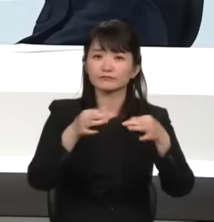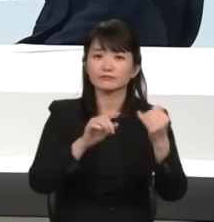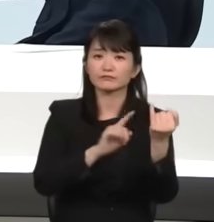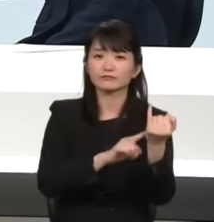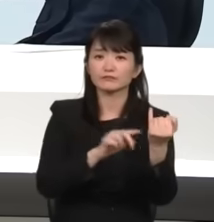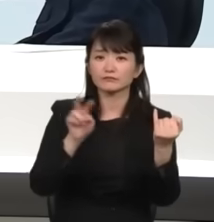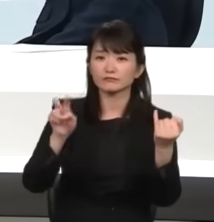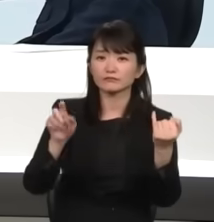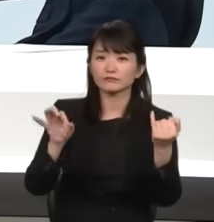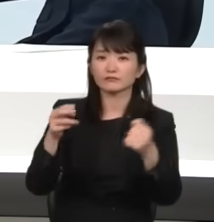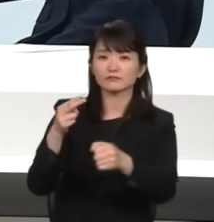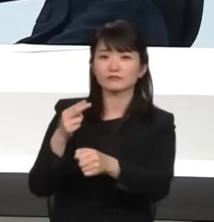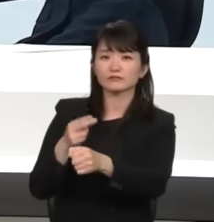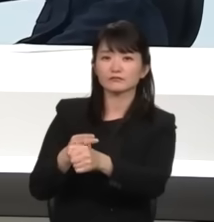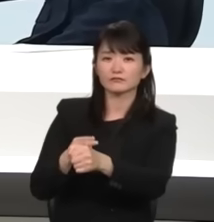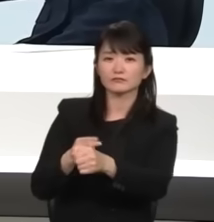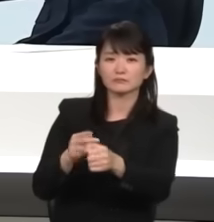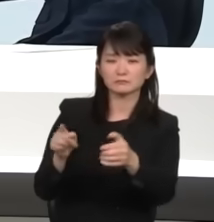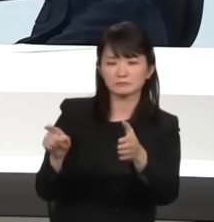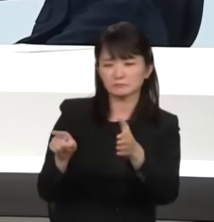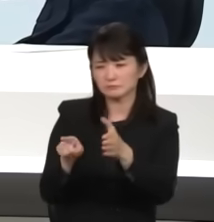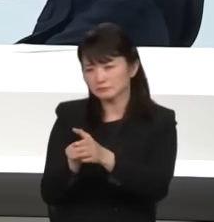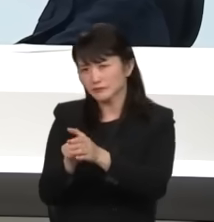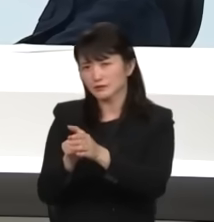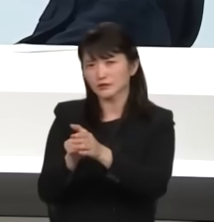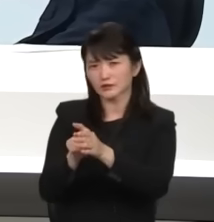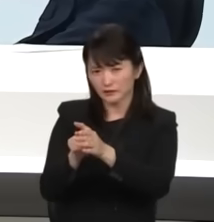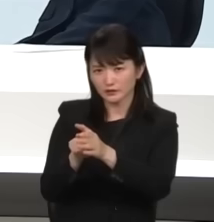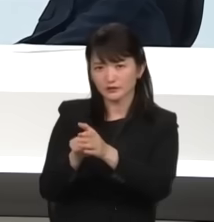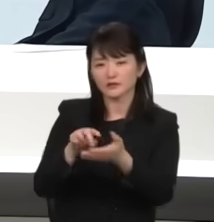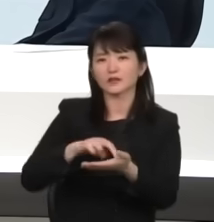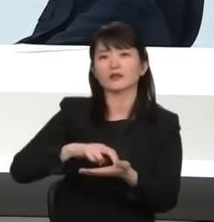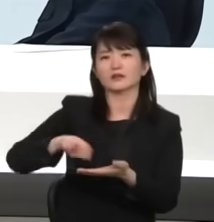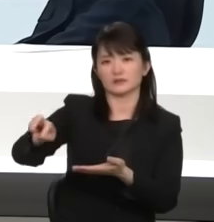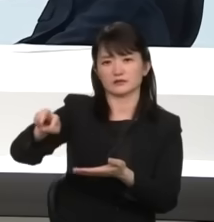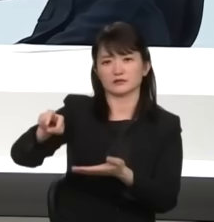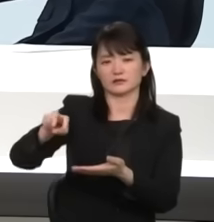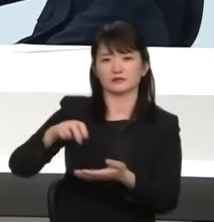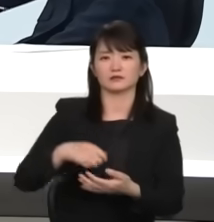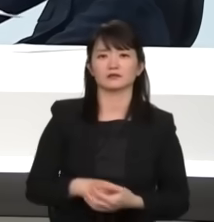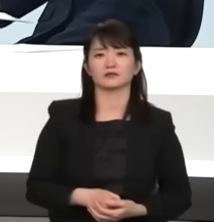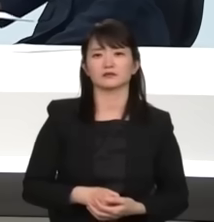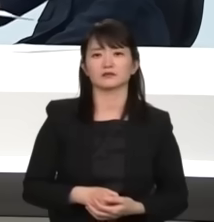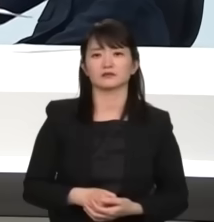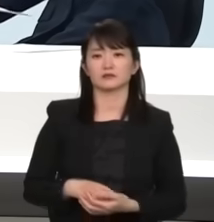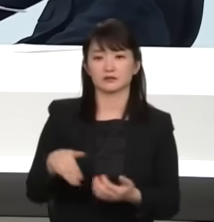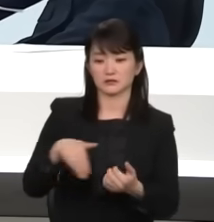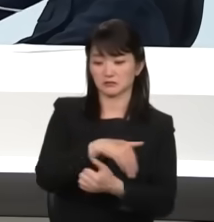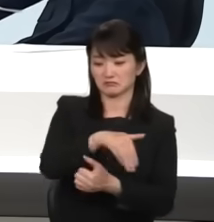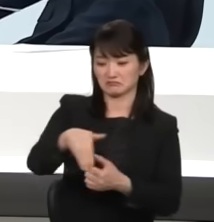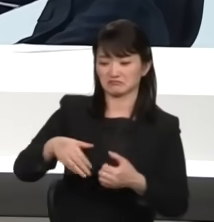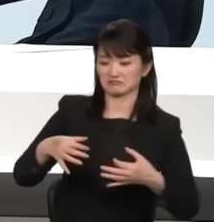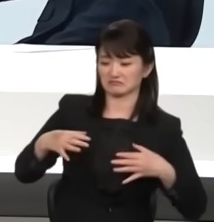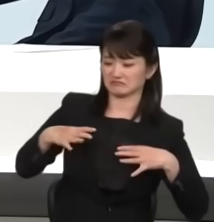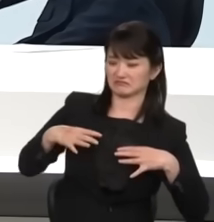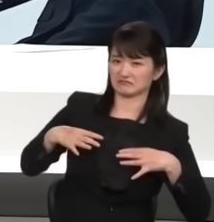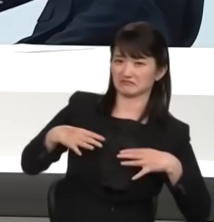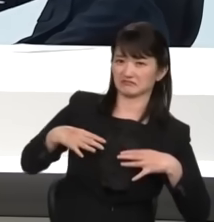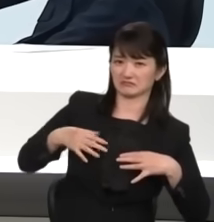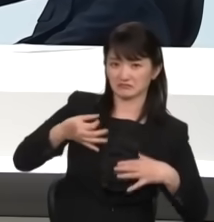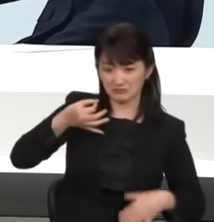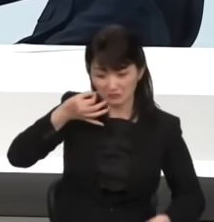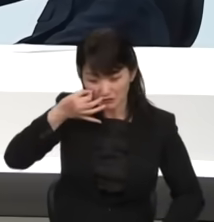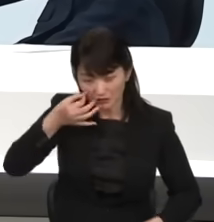여사가 명 선생님께 완전히 의지한다, 네, 뭐 이런 내용의 카톡을 보낼 정도로 가까워집니다. 이런 걸 주변에 과시하면서 이